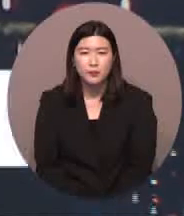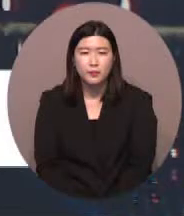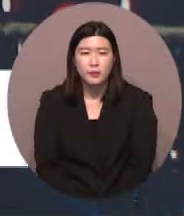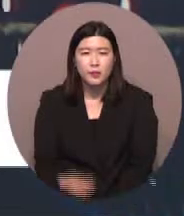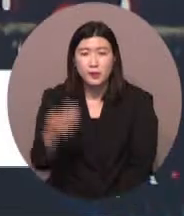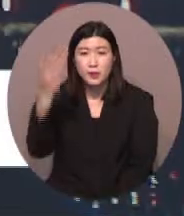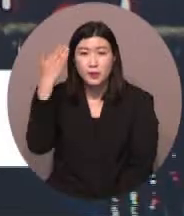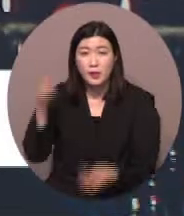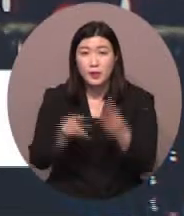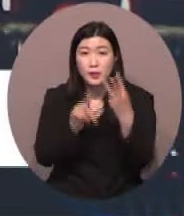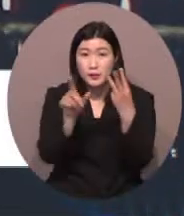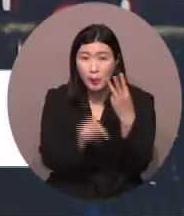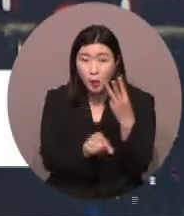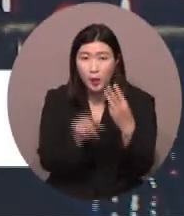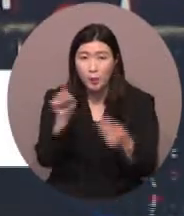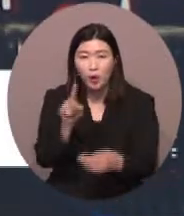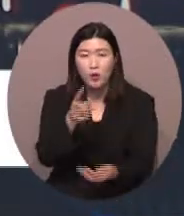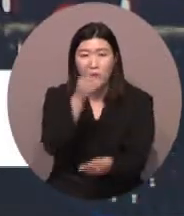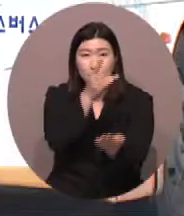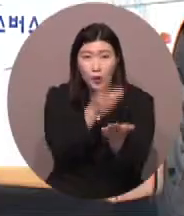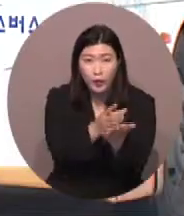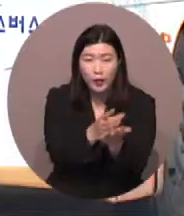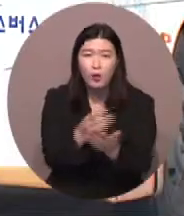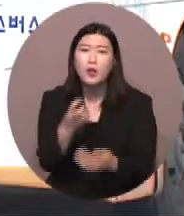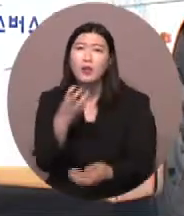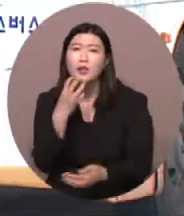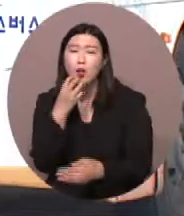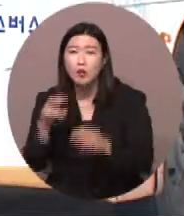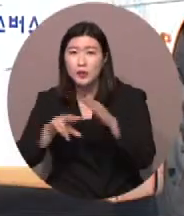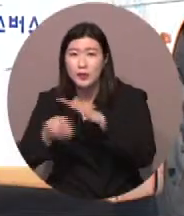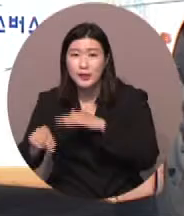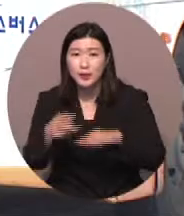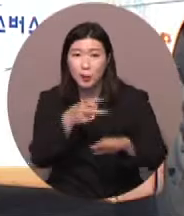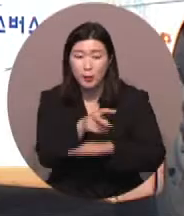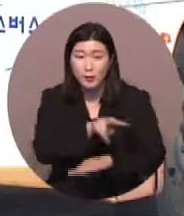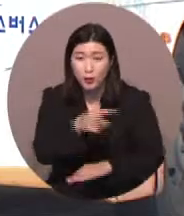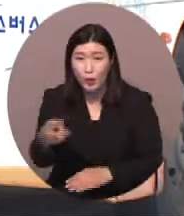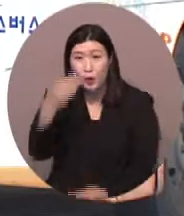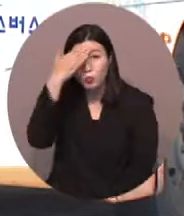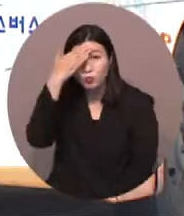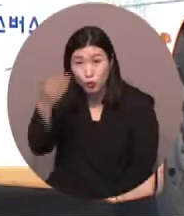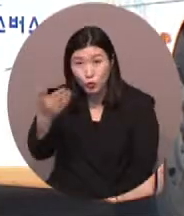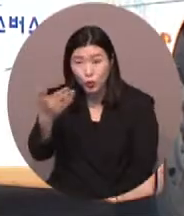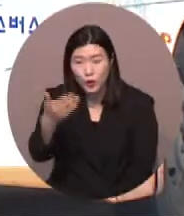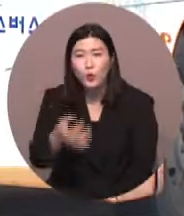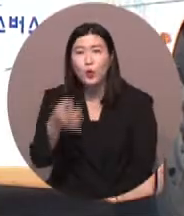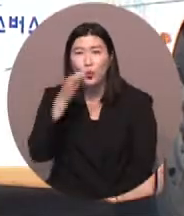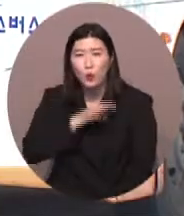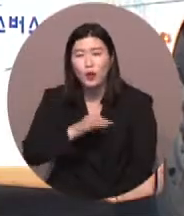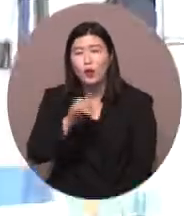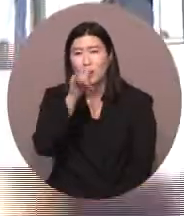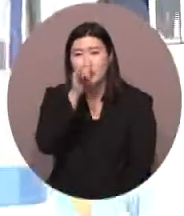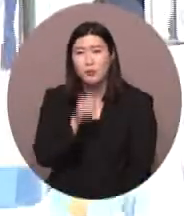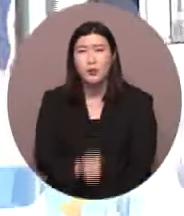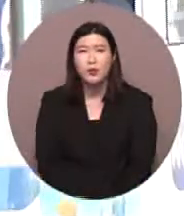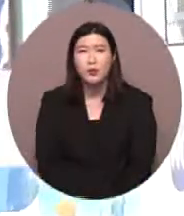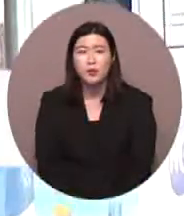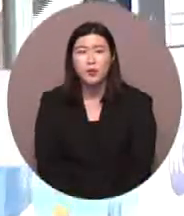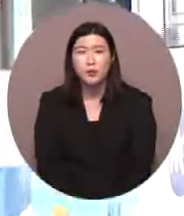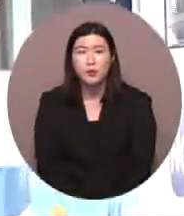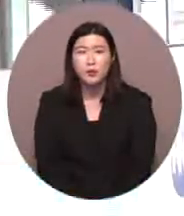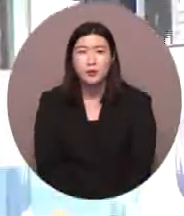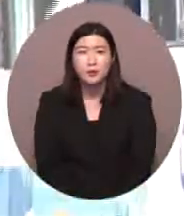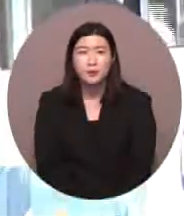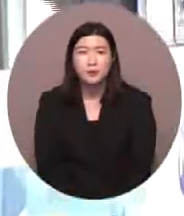지난 3월 중순 도입된 수도권 전철과 천안 시내버스 간 환승할인 으로 인한 교통비 절감 효과가 뚜렷한 것으로